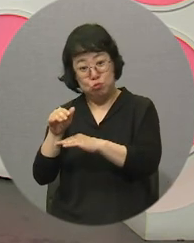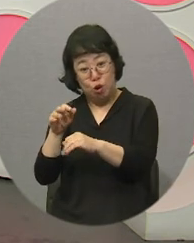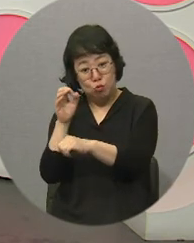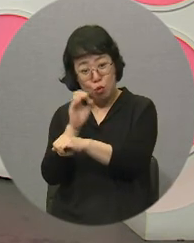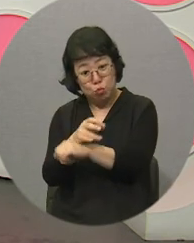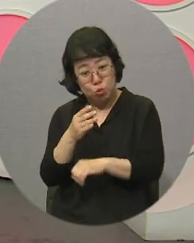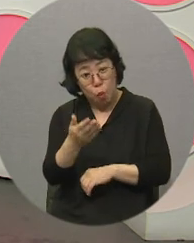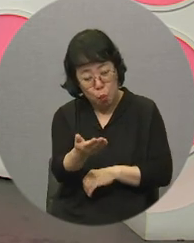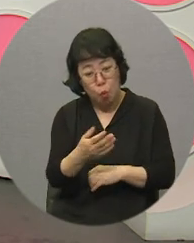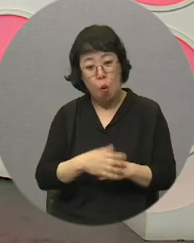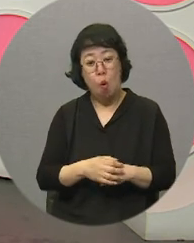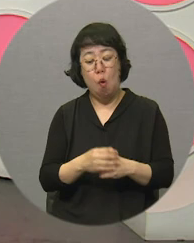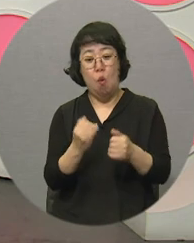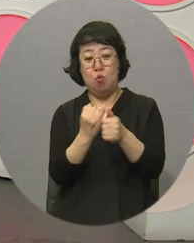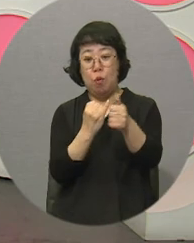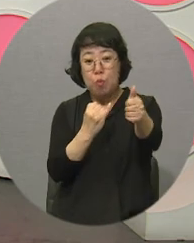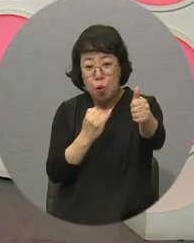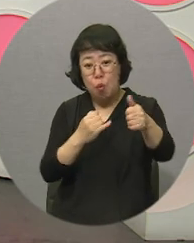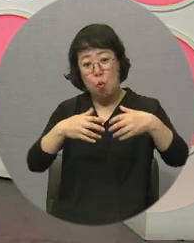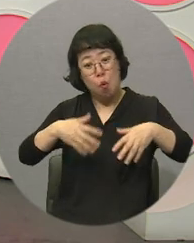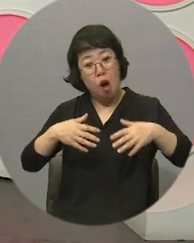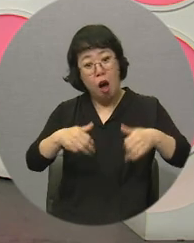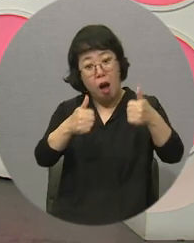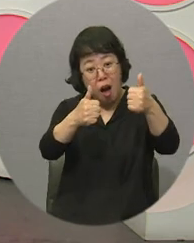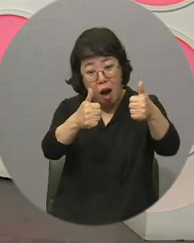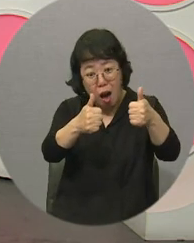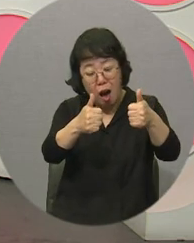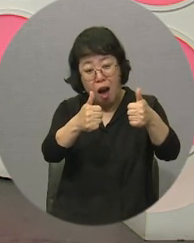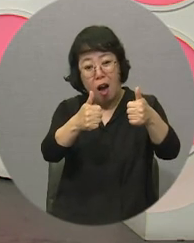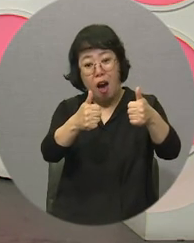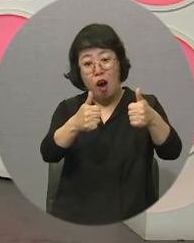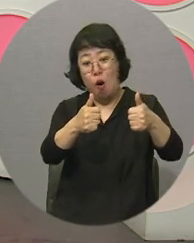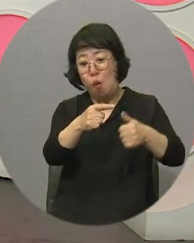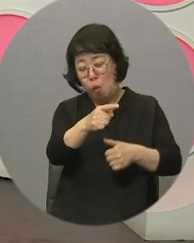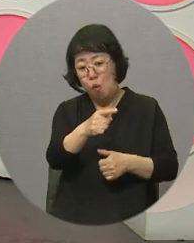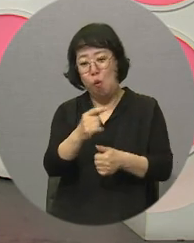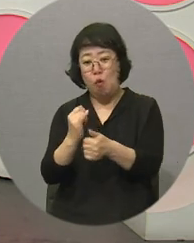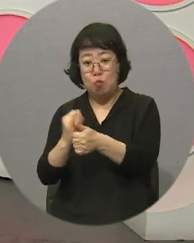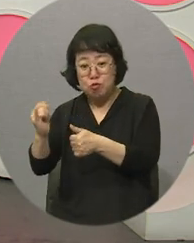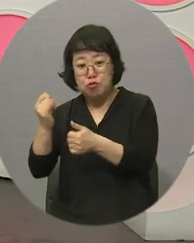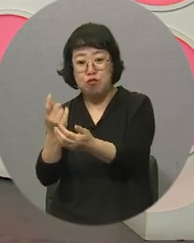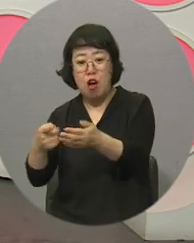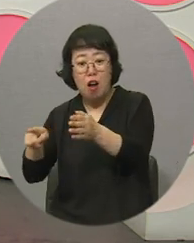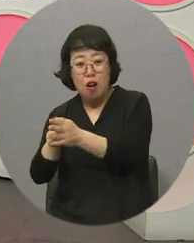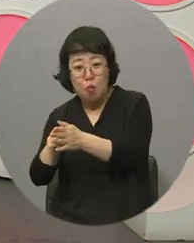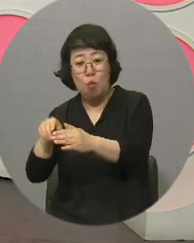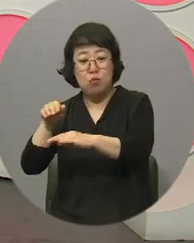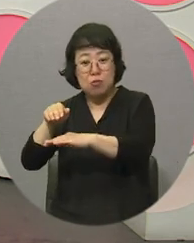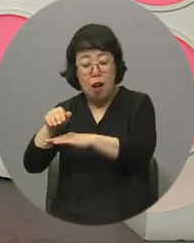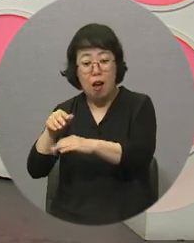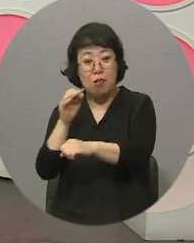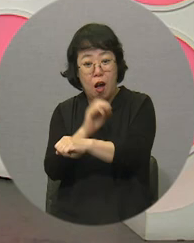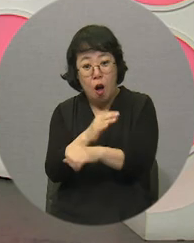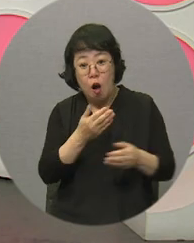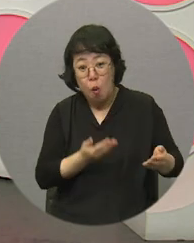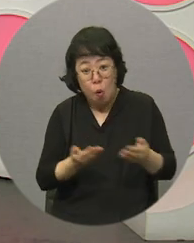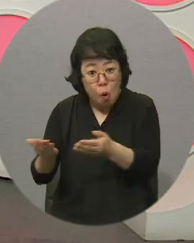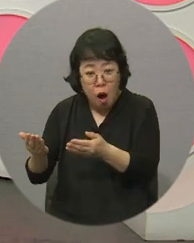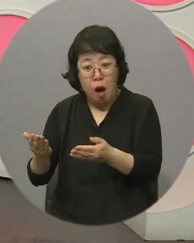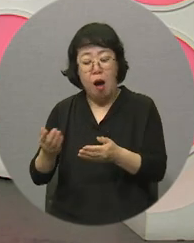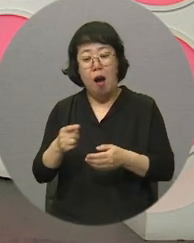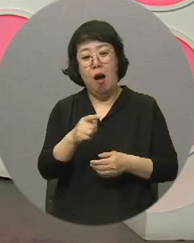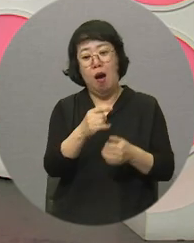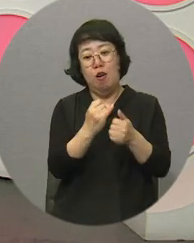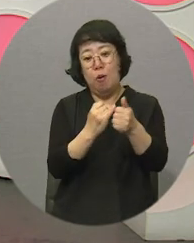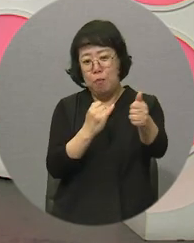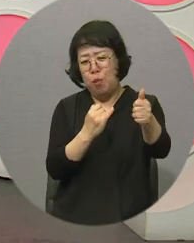대단한 분이시다. 차가 쉽게 그 사줄 그런 여건이 잘 안 주어지거든요. 그렇죠. 아내분한테 샀는데, 근데 중간에 들어보니